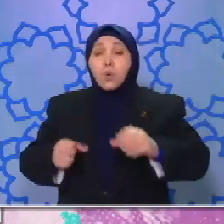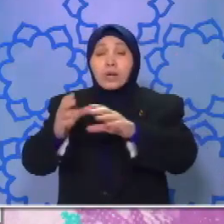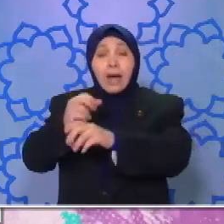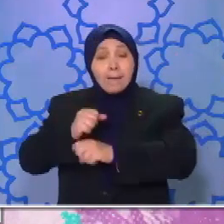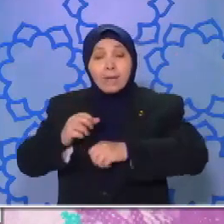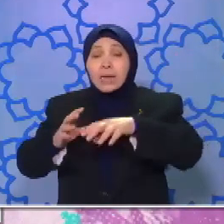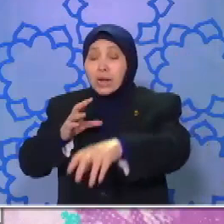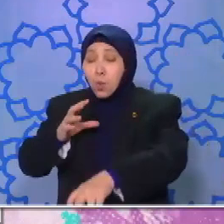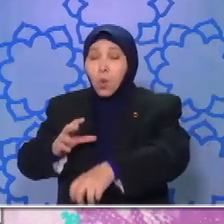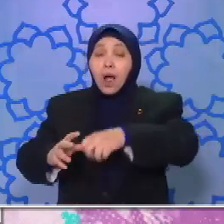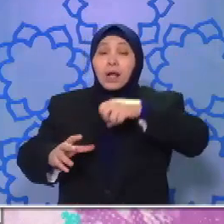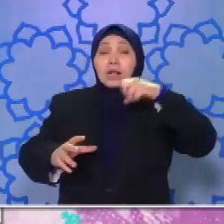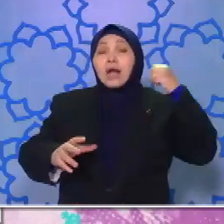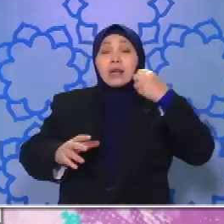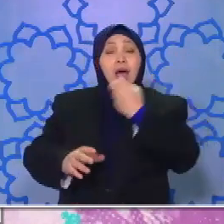أشدهما